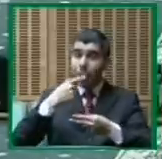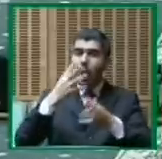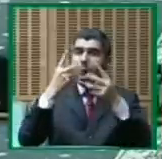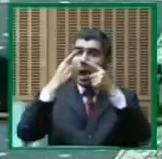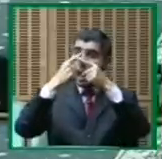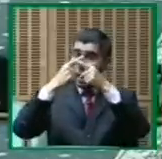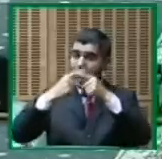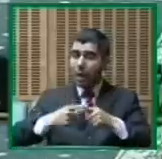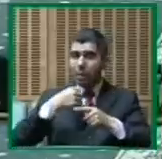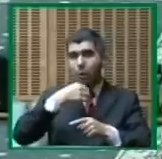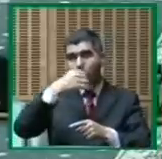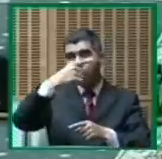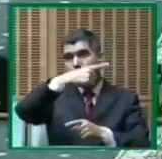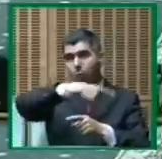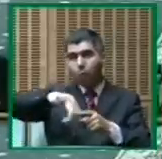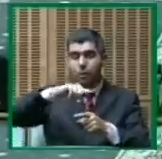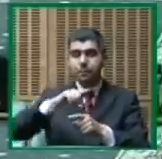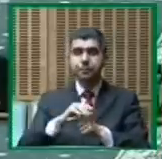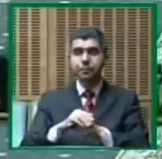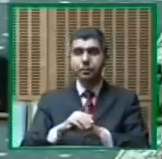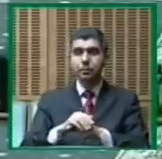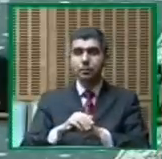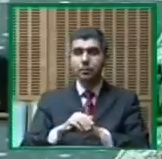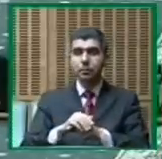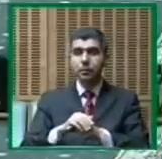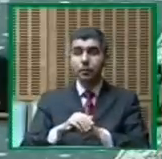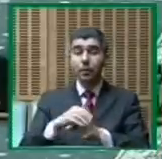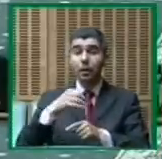لحقيقه مشجعه، بحيث اولا